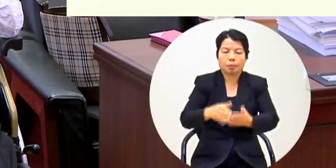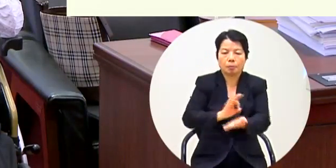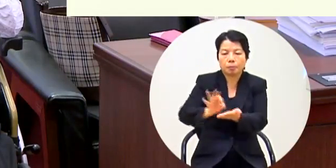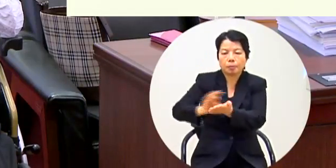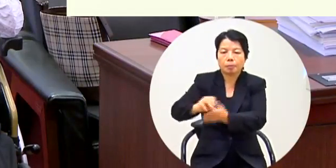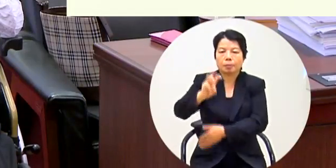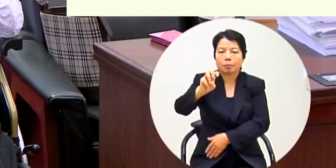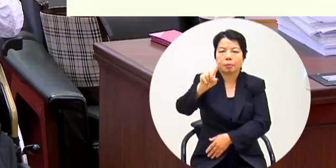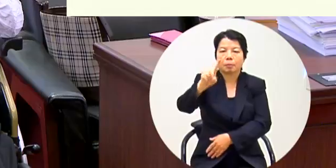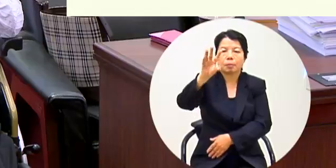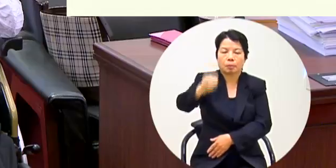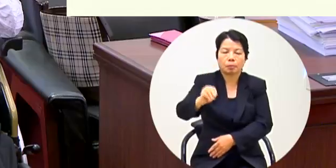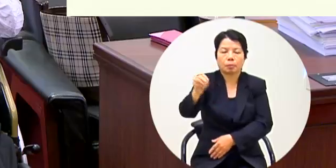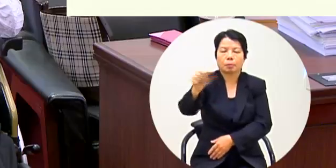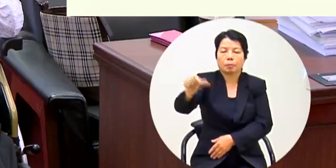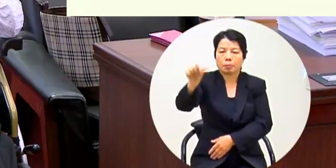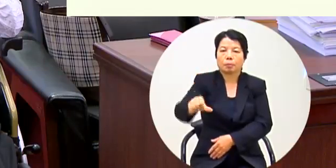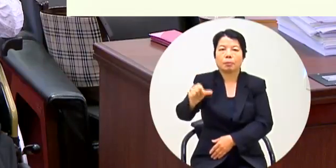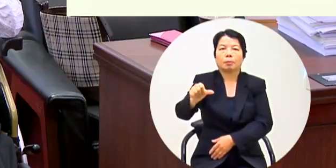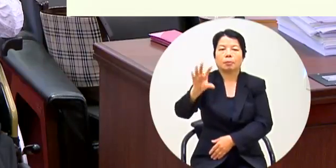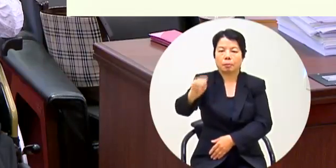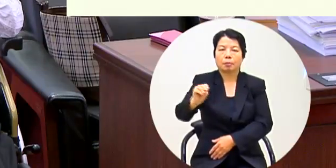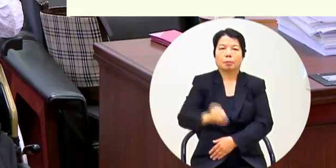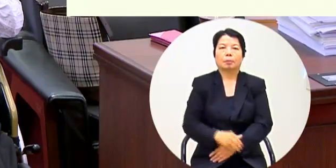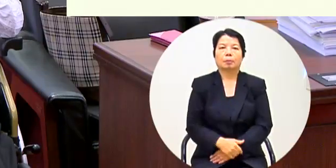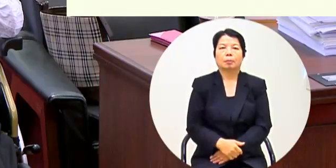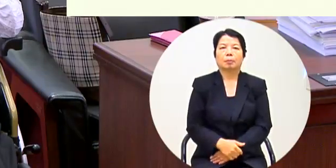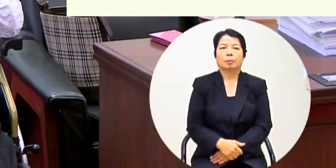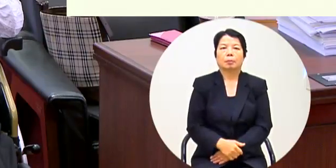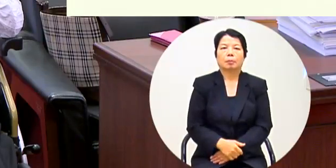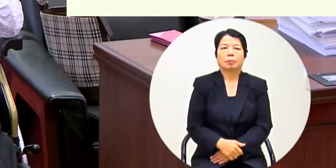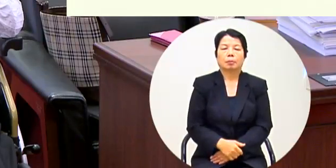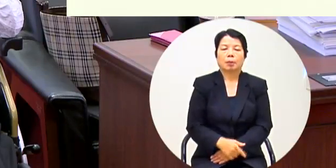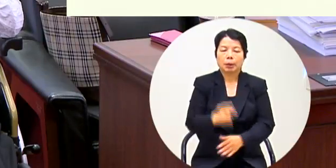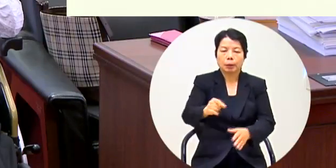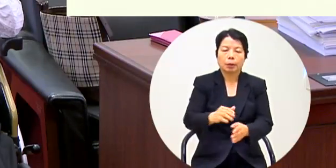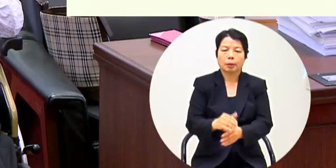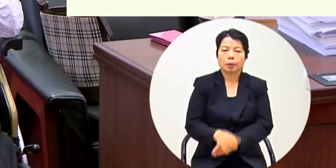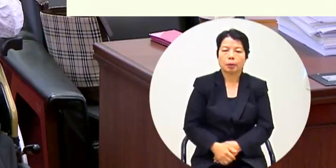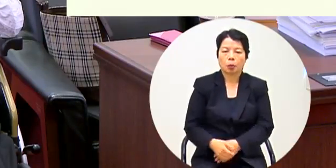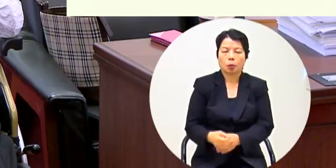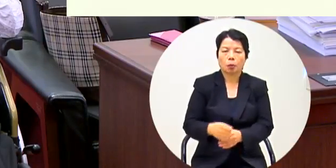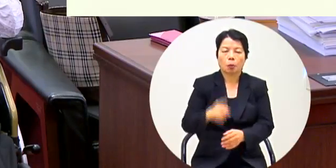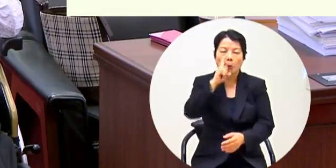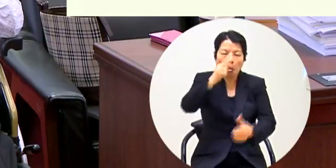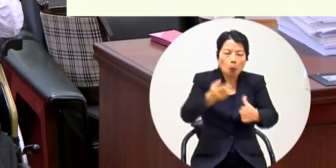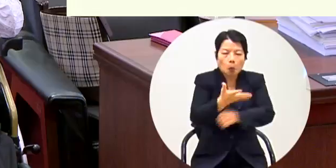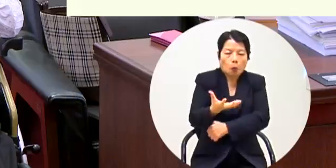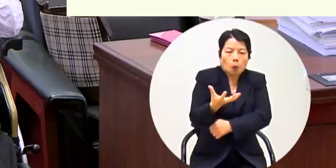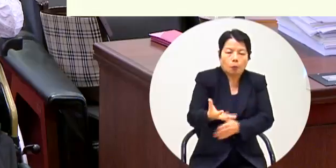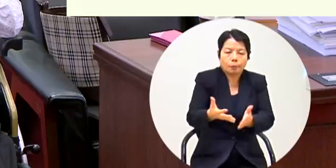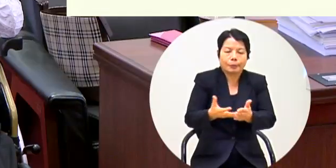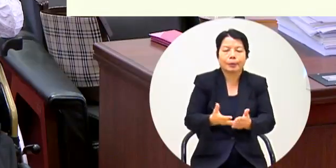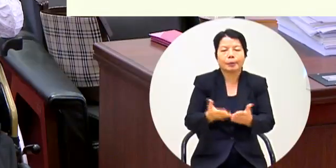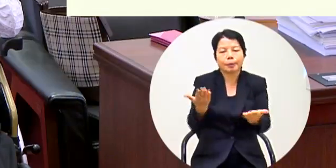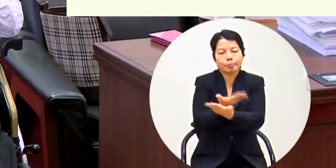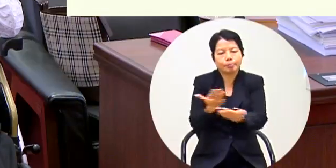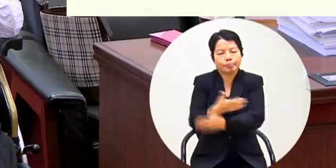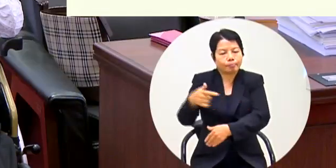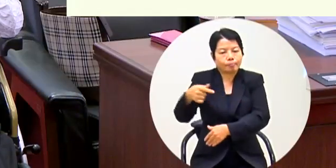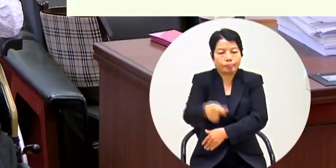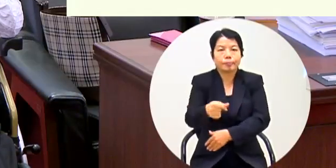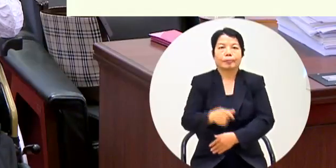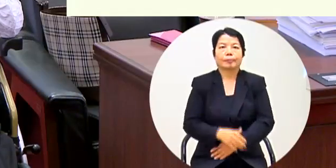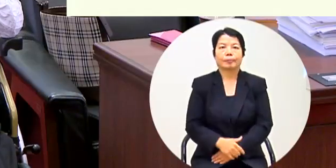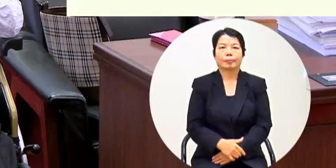31亿5000万，可以去把这样的一个高污染的二行程机车全部汰换掉，那我觉得在减少移动污染源方